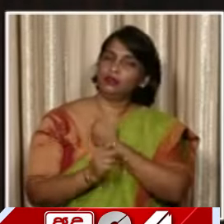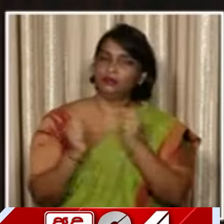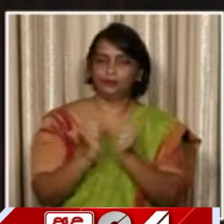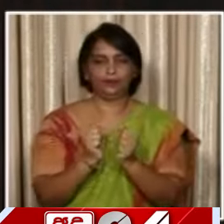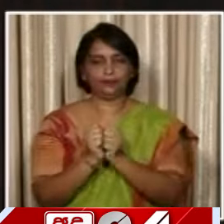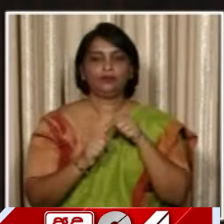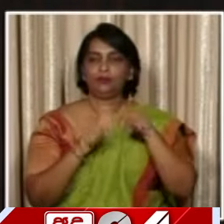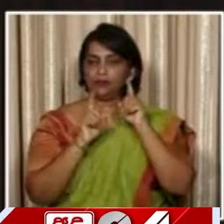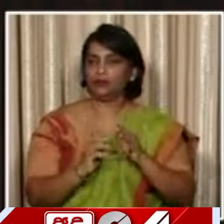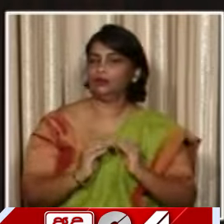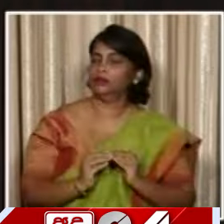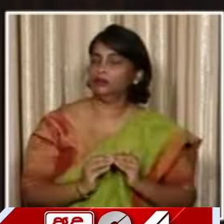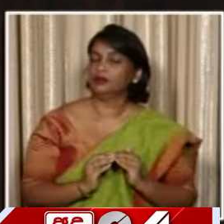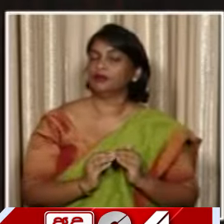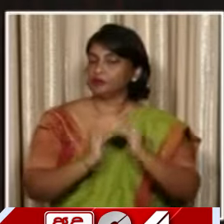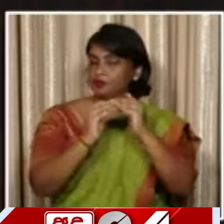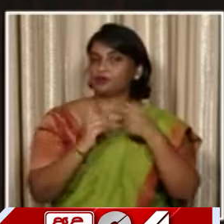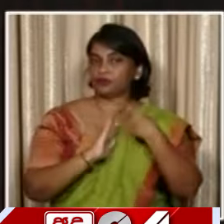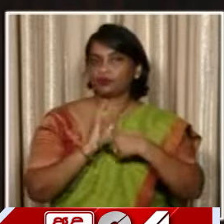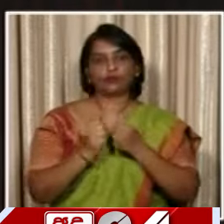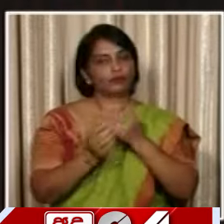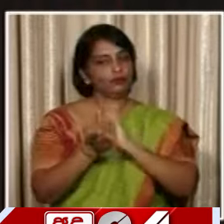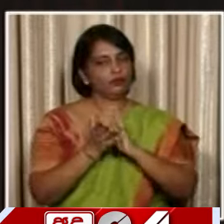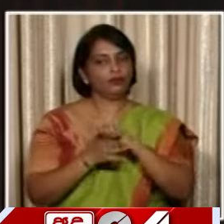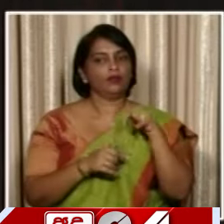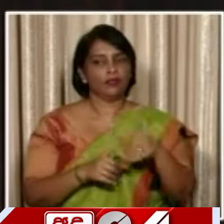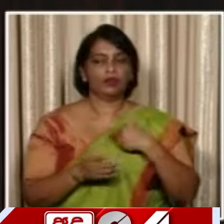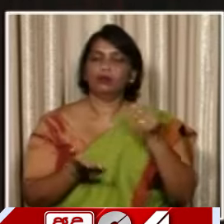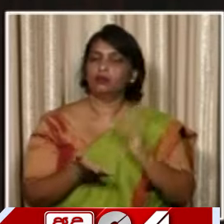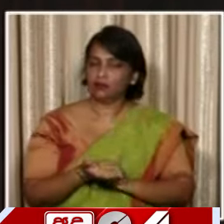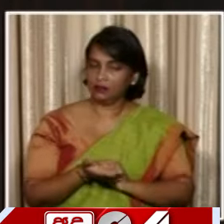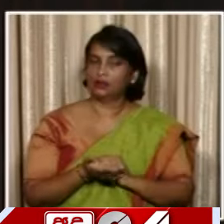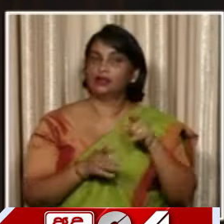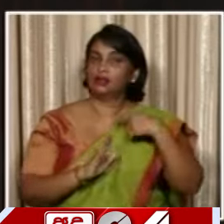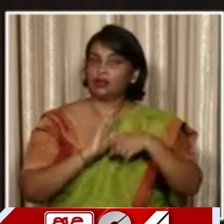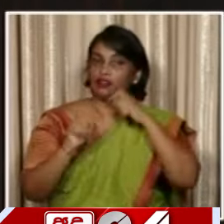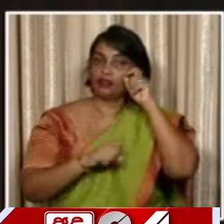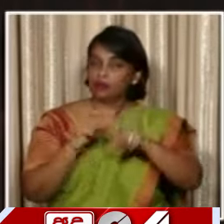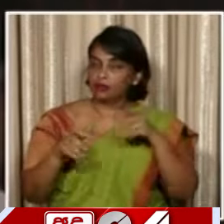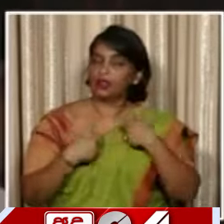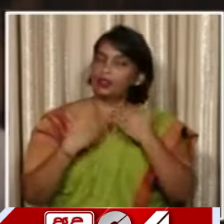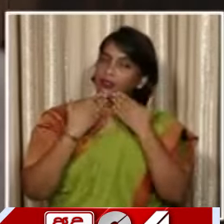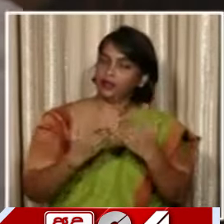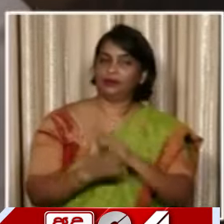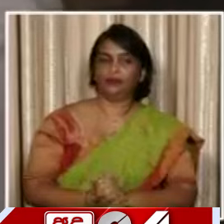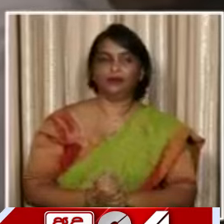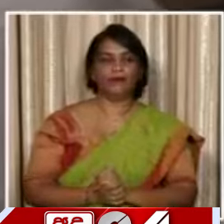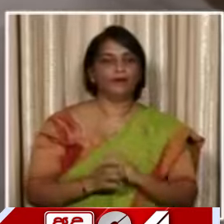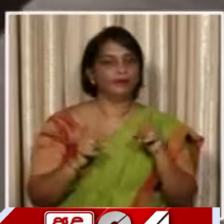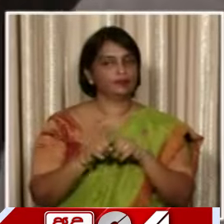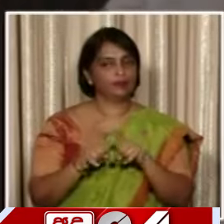කළා මෙන්න මේ තැනට රට ගේන්න උදව් කරා ඒ සම්බන්ධයෙන් මම නැවත වතාවත් මේ රටේ ජනතාවට ස්තුතිවන්ත වෙනවා ඒ